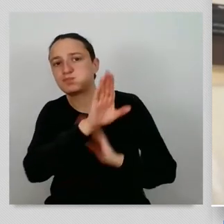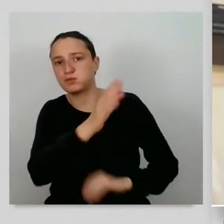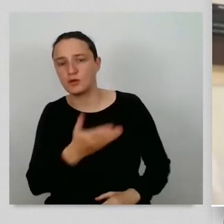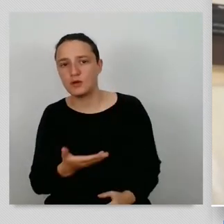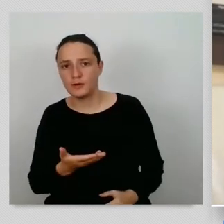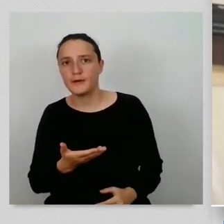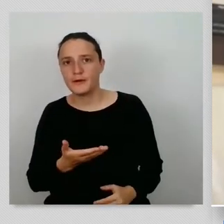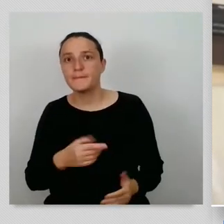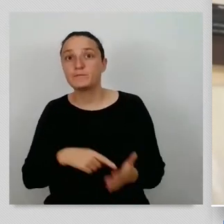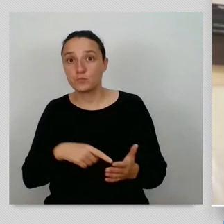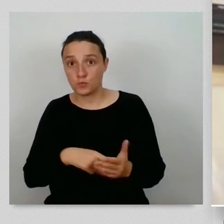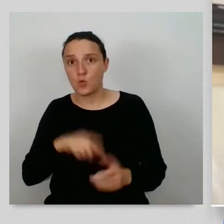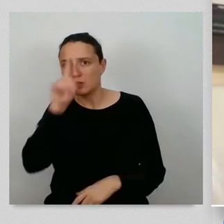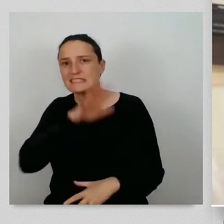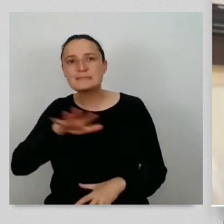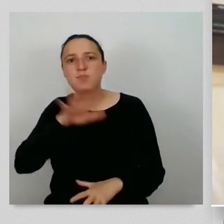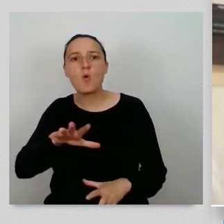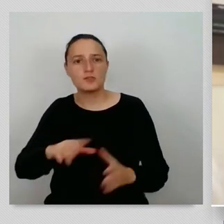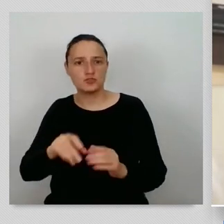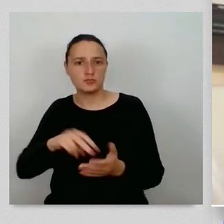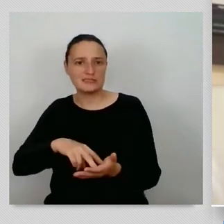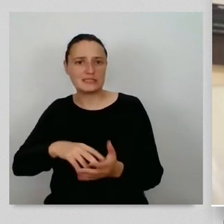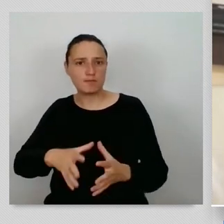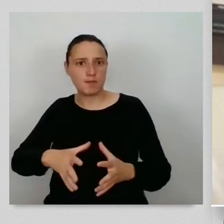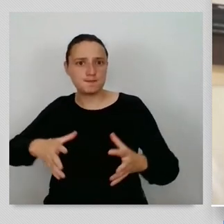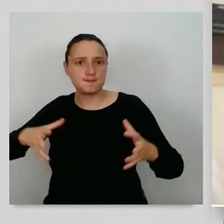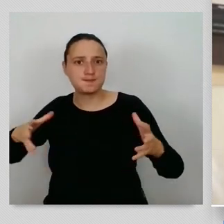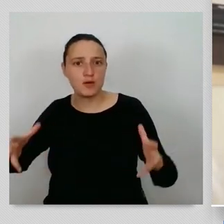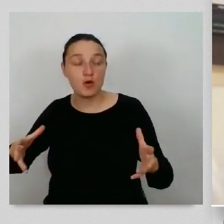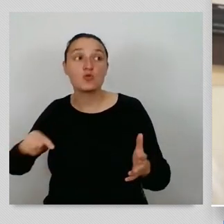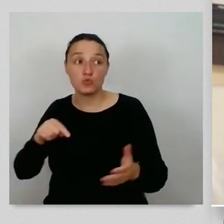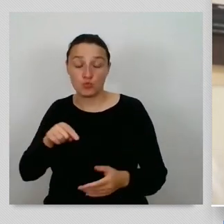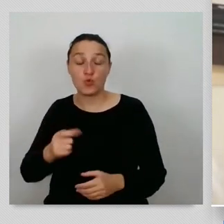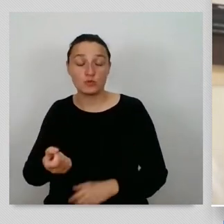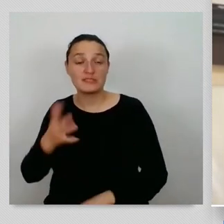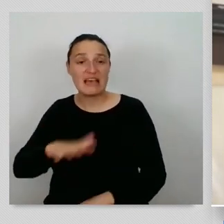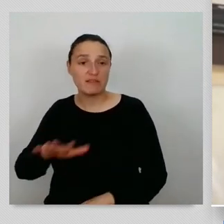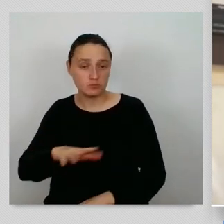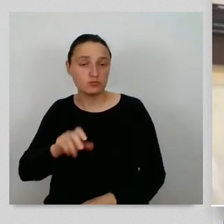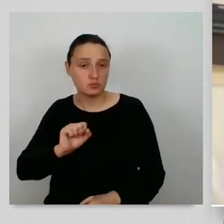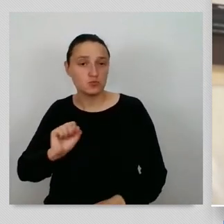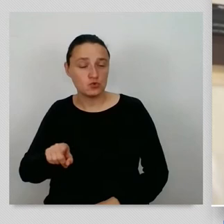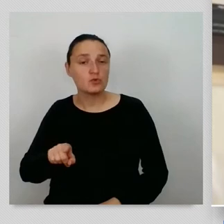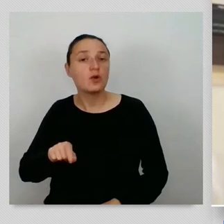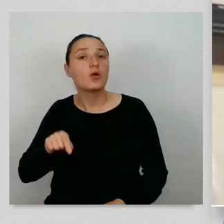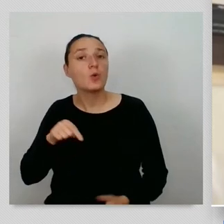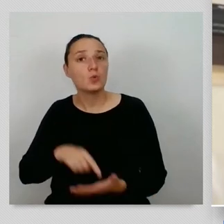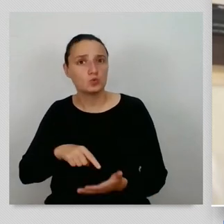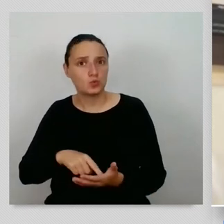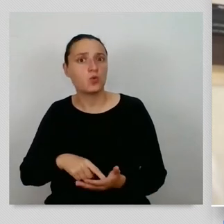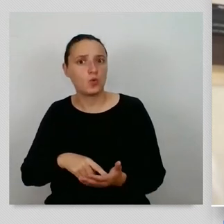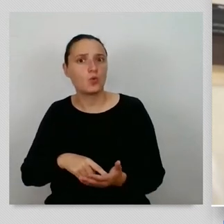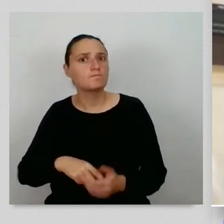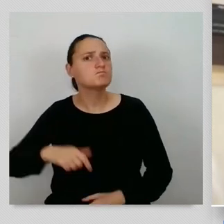strachu społecznego. To jest zjawisko, które naprawdę